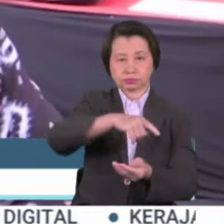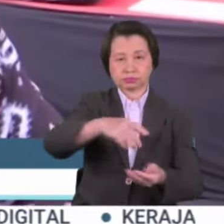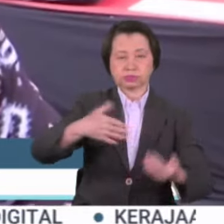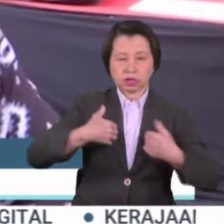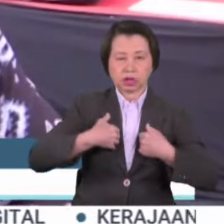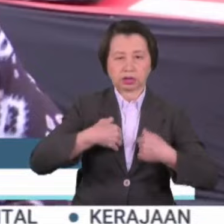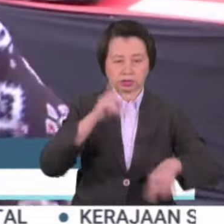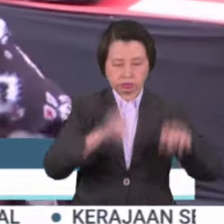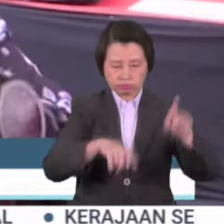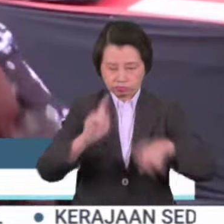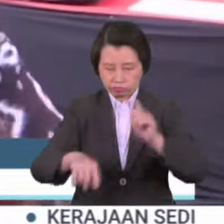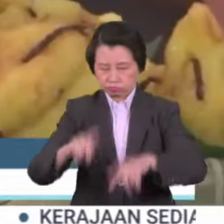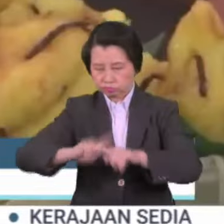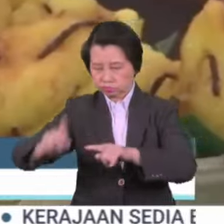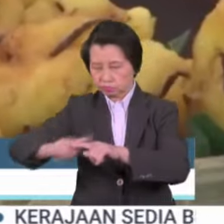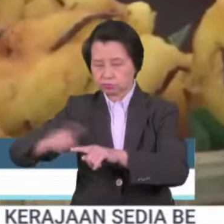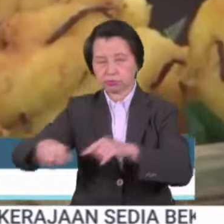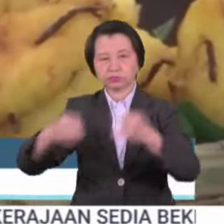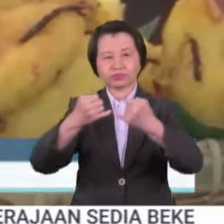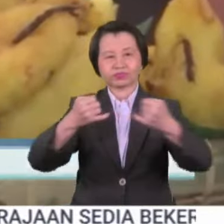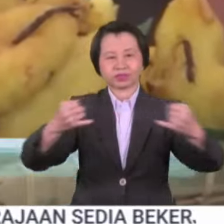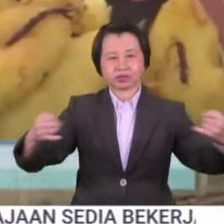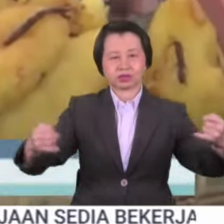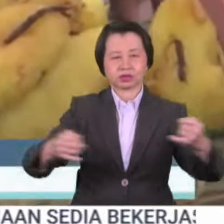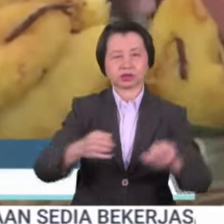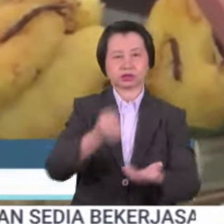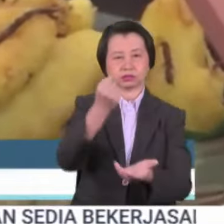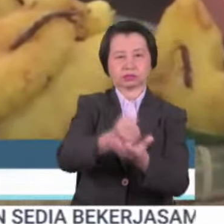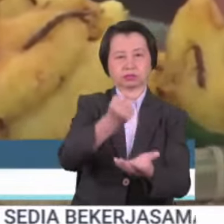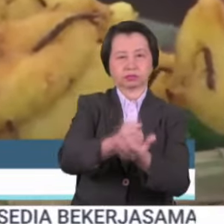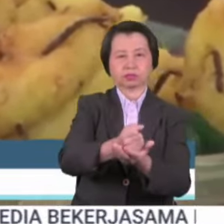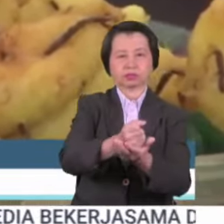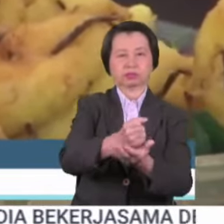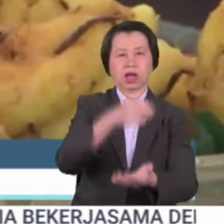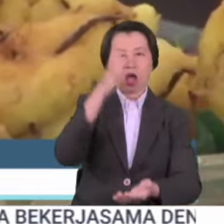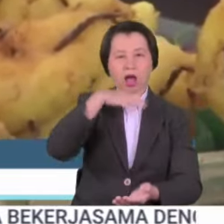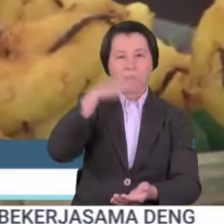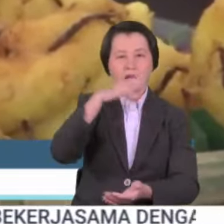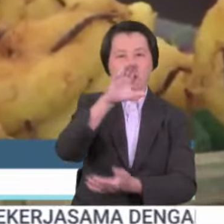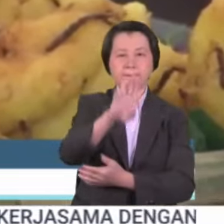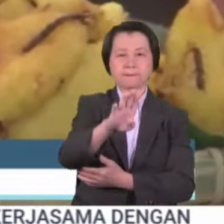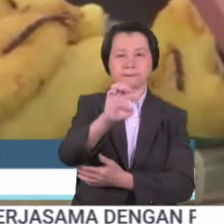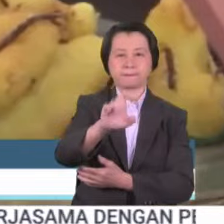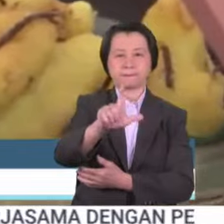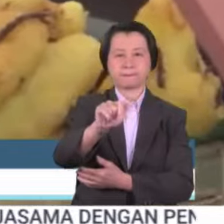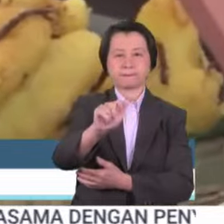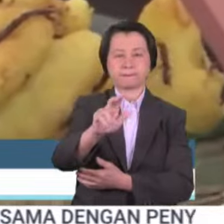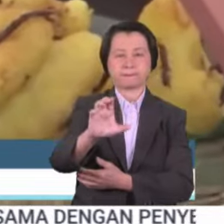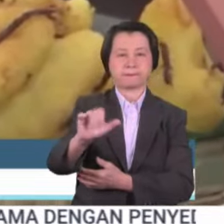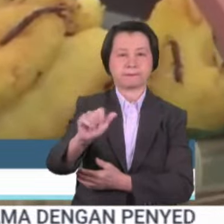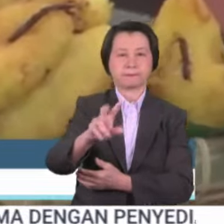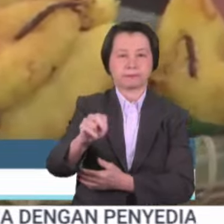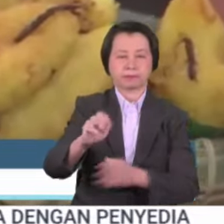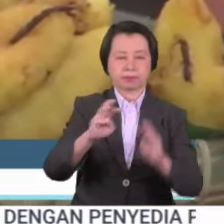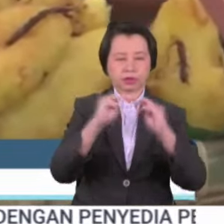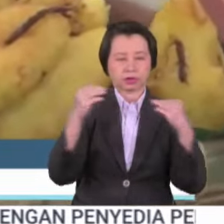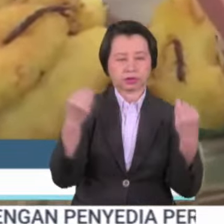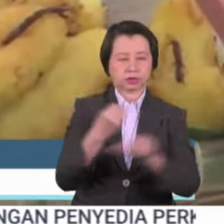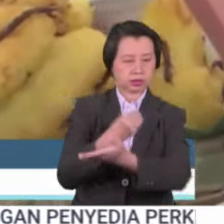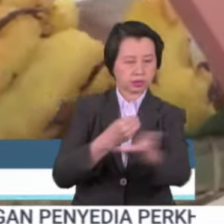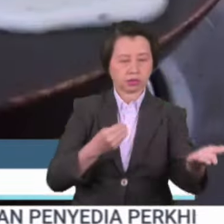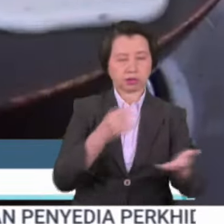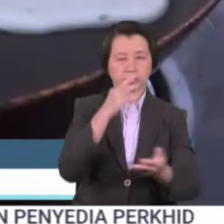ada pelbagai variasi sambal belacan yang disediakan oleh masyarakat Melayu